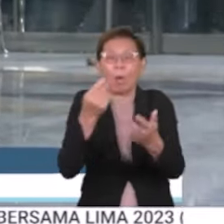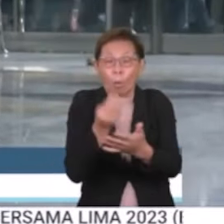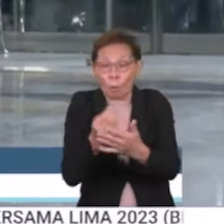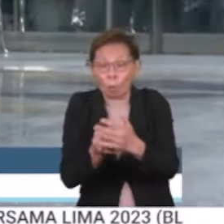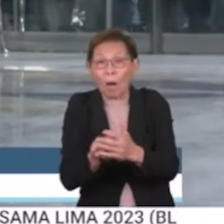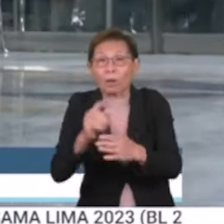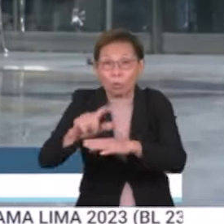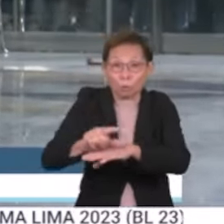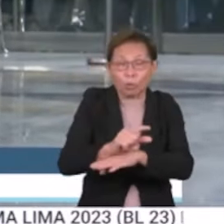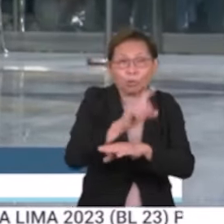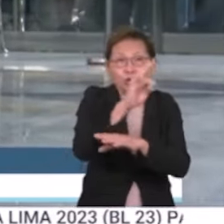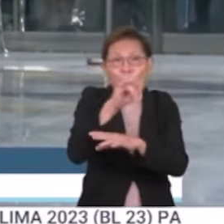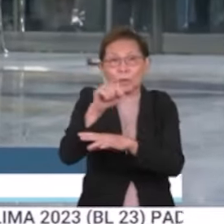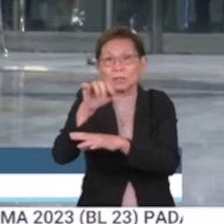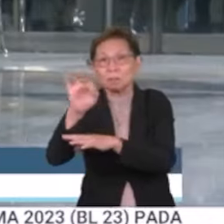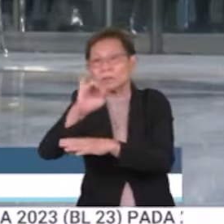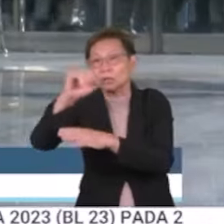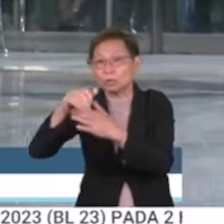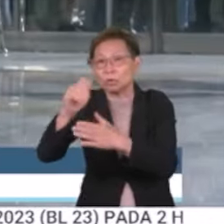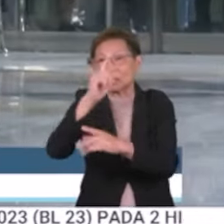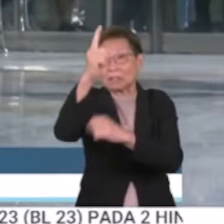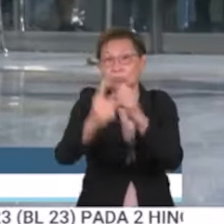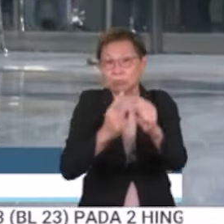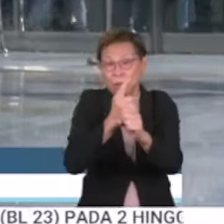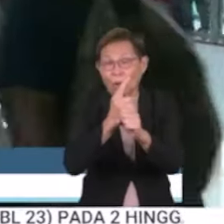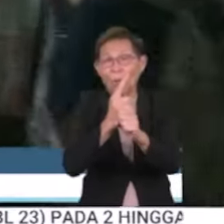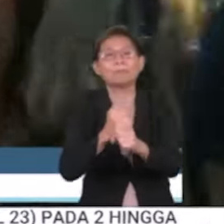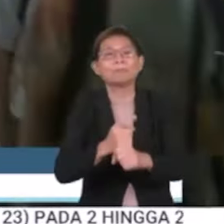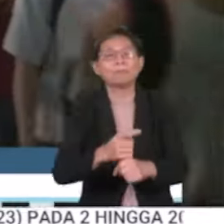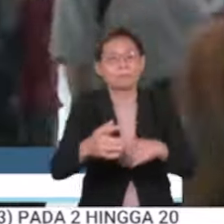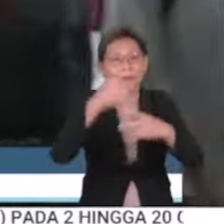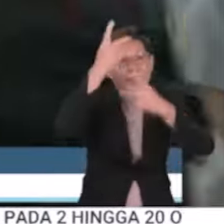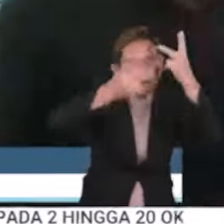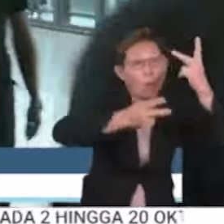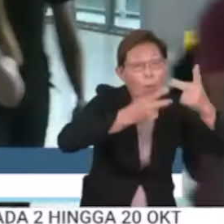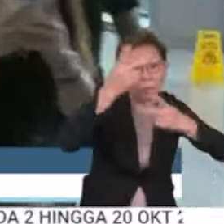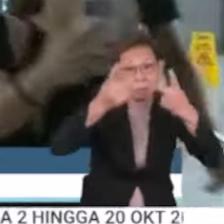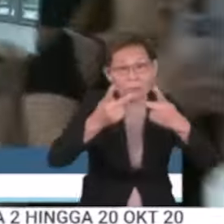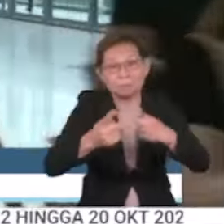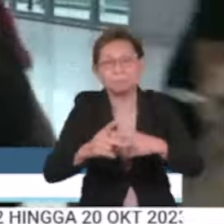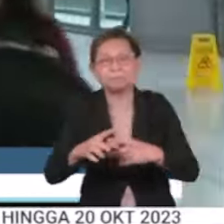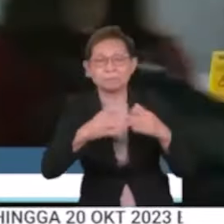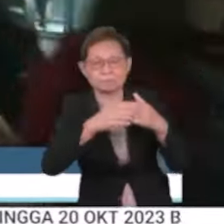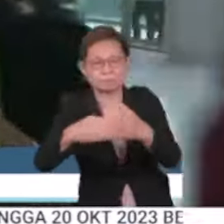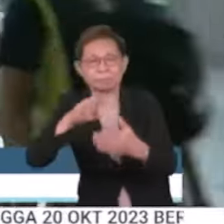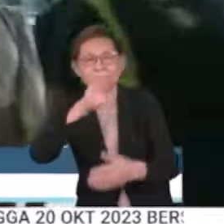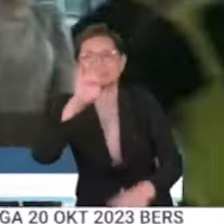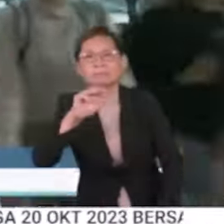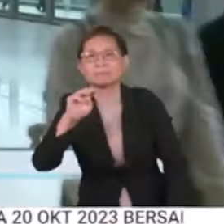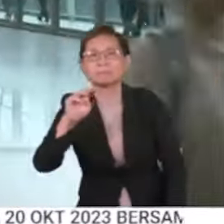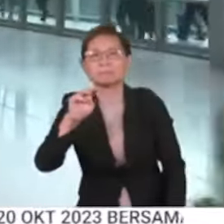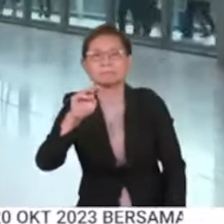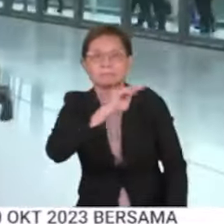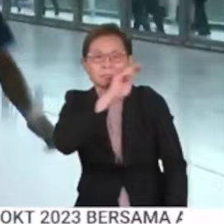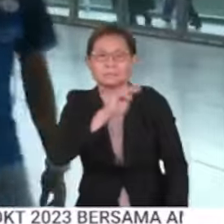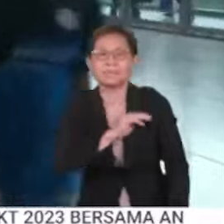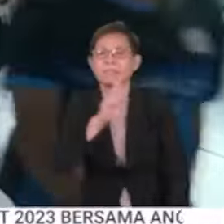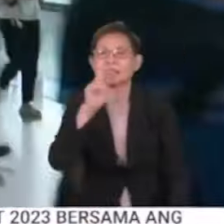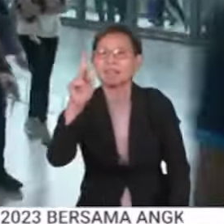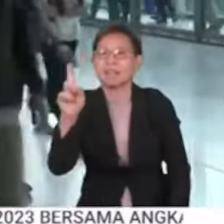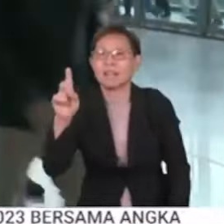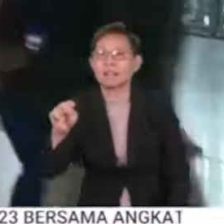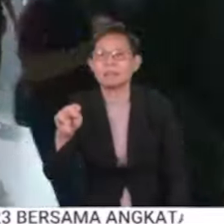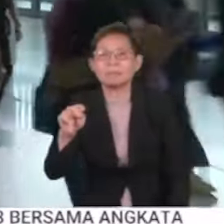rm7.9 juta setahun sesi lawatan pada awal pagi dibsi diketuai Menteri Dalam Negeri Datuk Seri Saifuddin